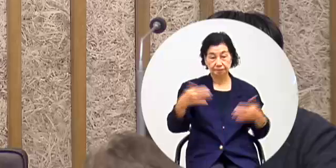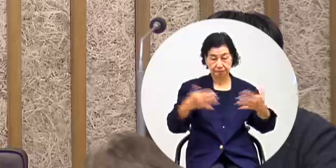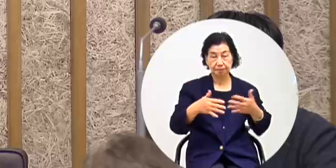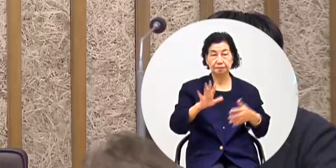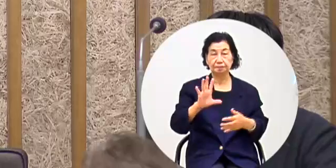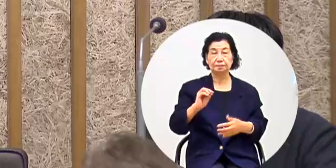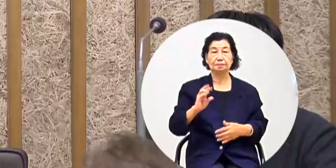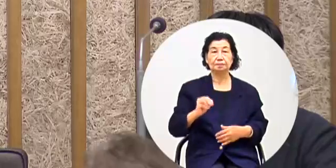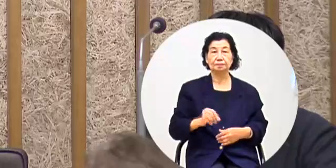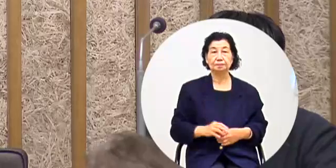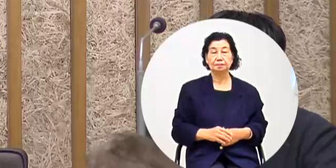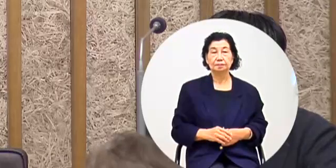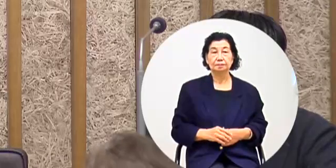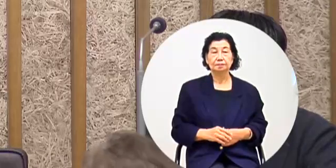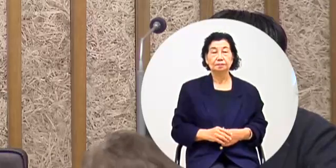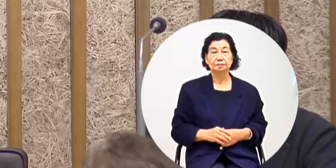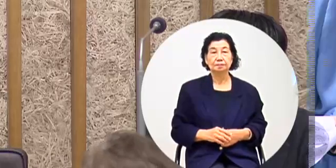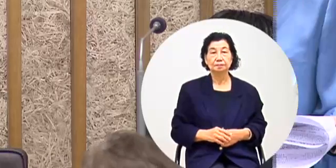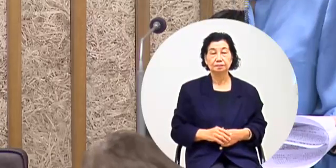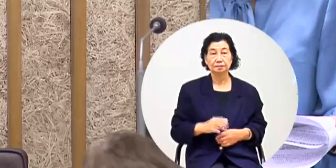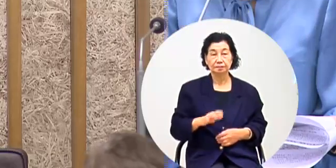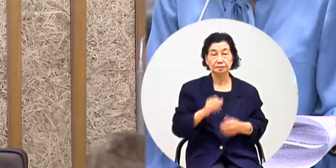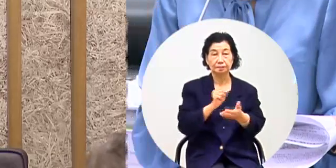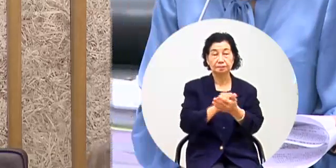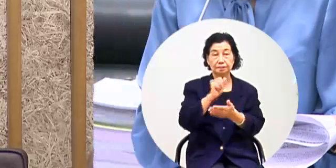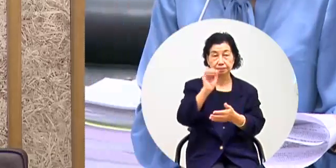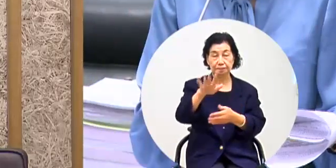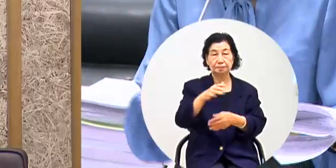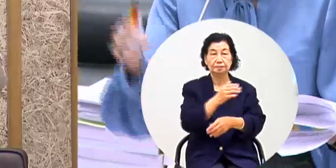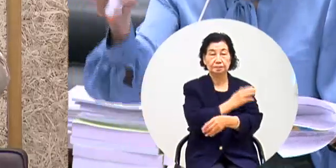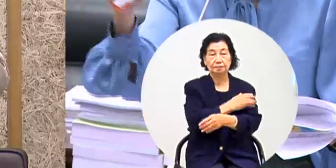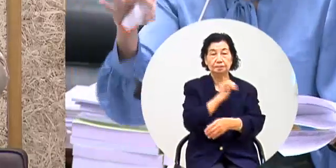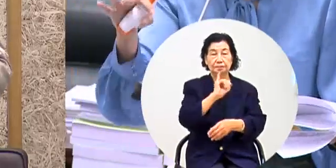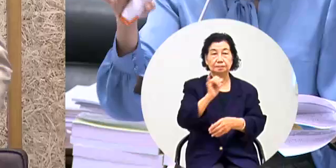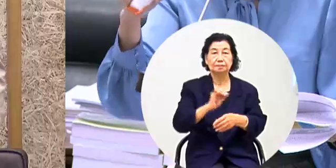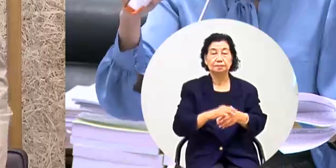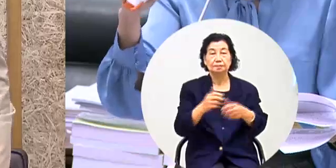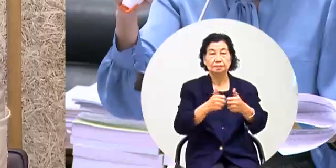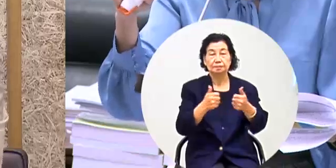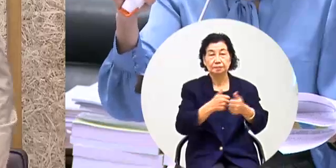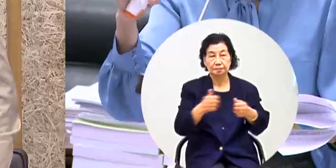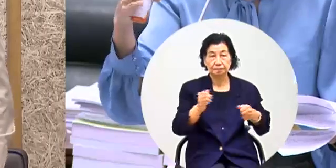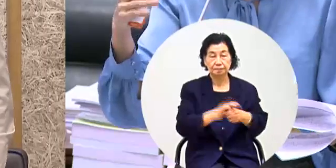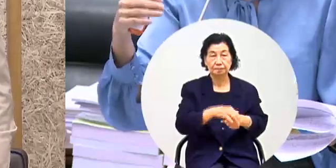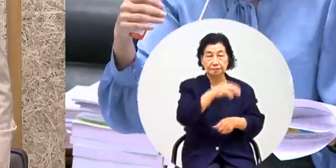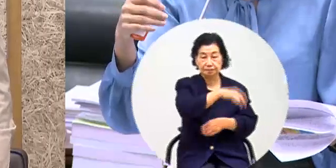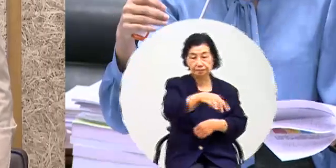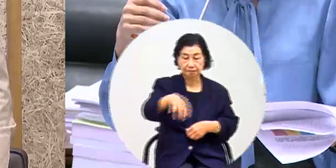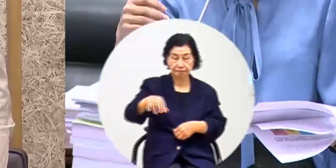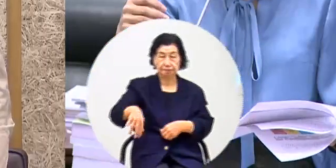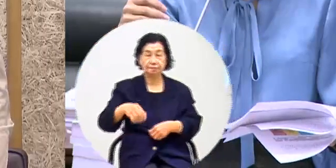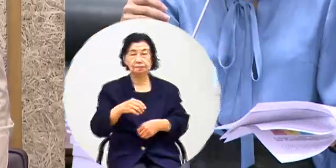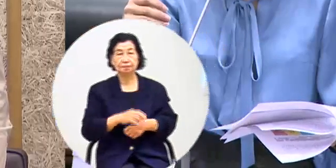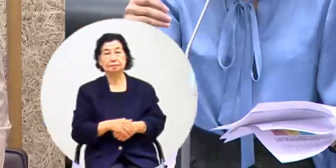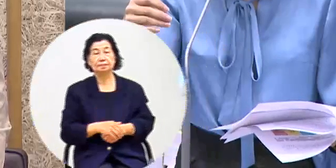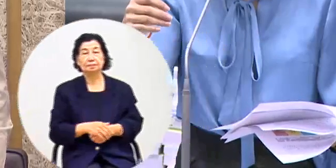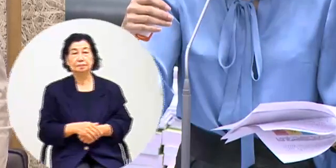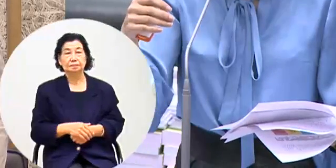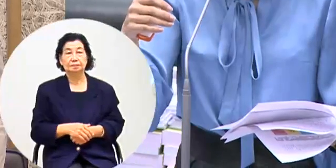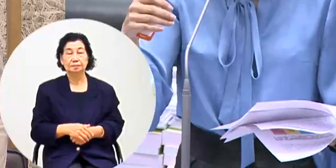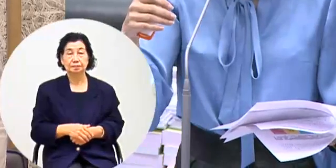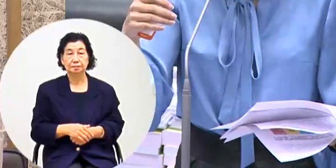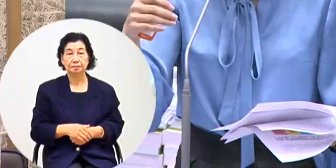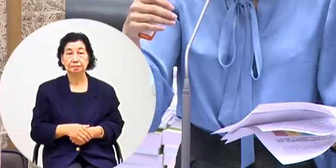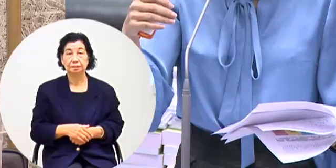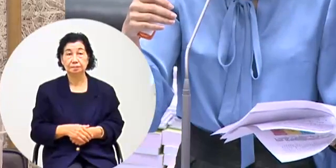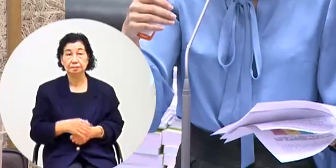跟陈议员报告哈。其实这个部分呢，目前各局处都在检视自己 的。我问你就好，你不要说别人。 我们的部分都检视过了，